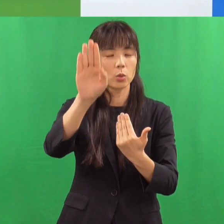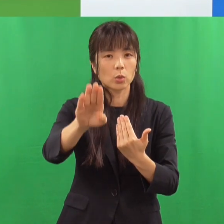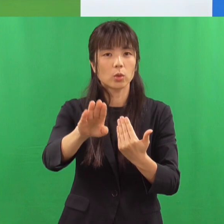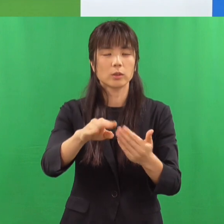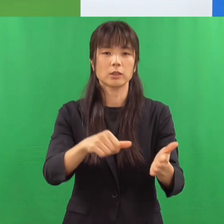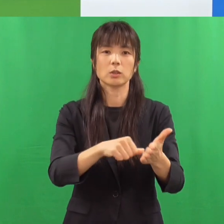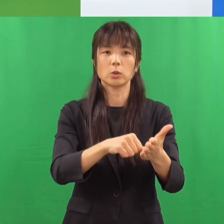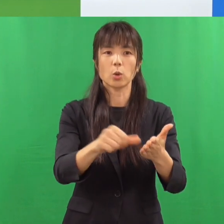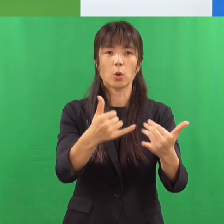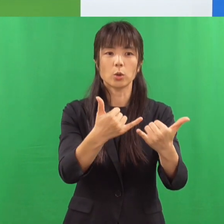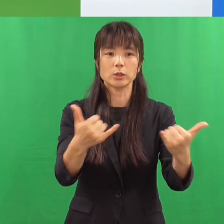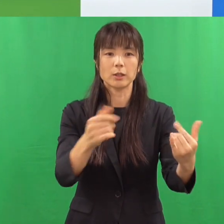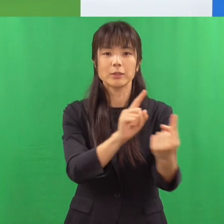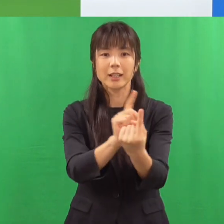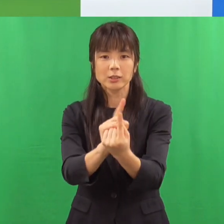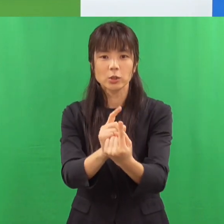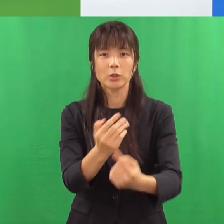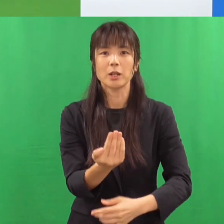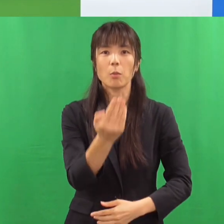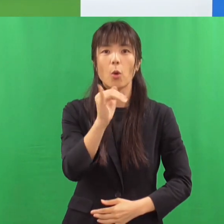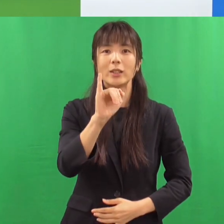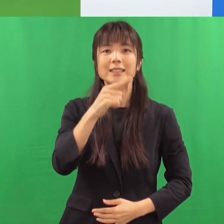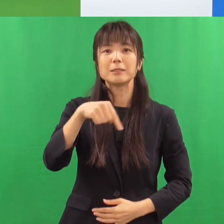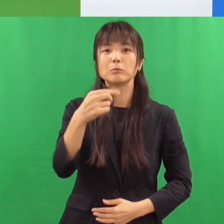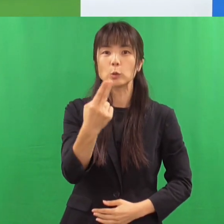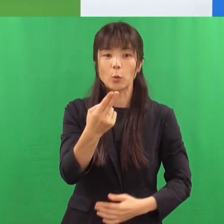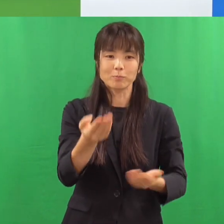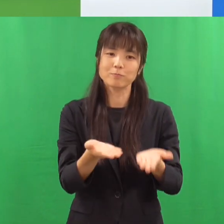登録をされた方にポイントを差し上げる、